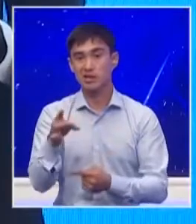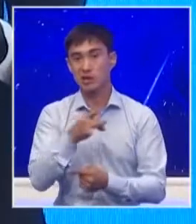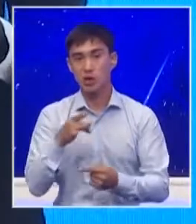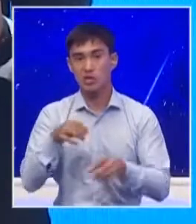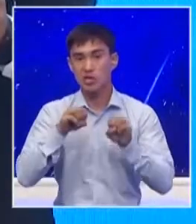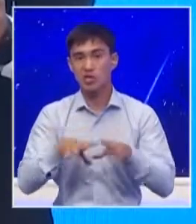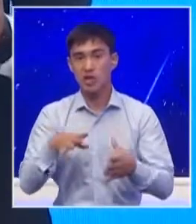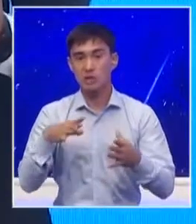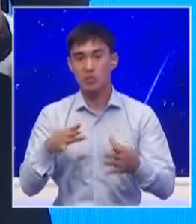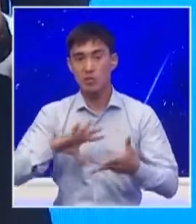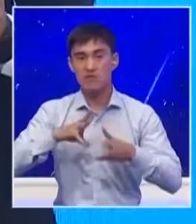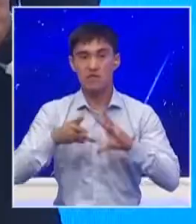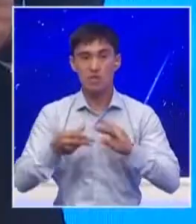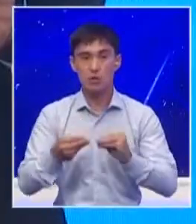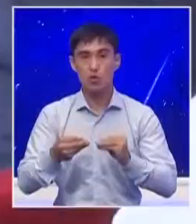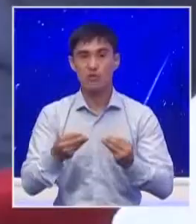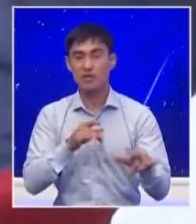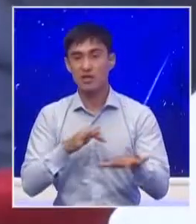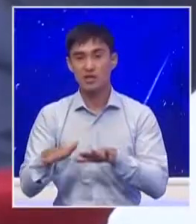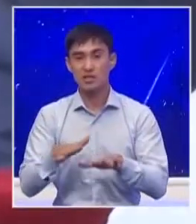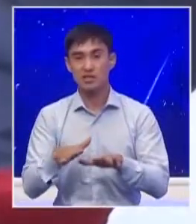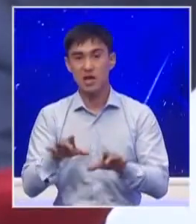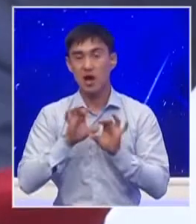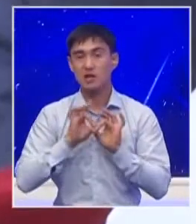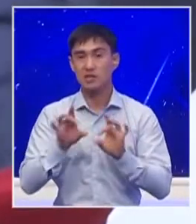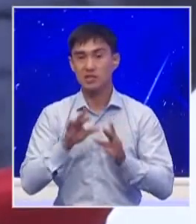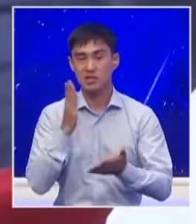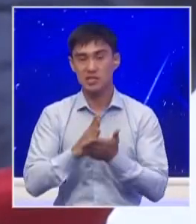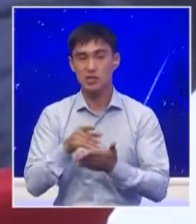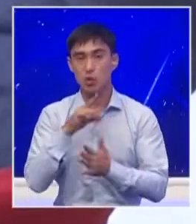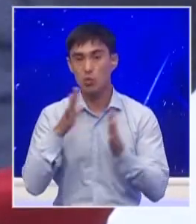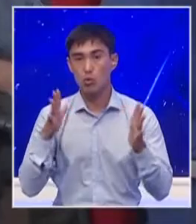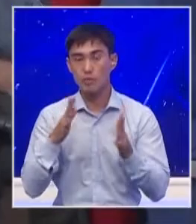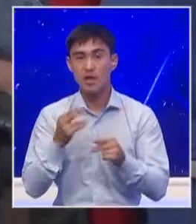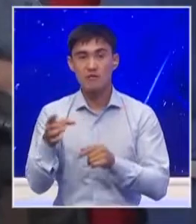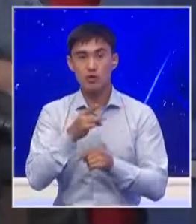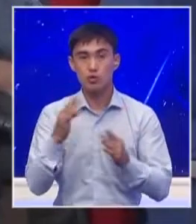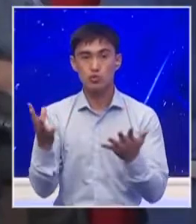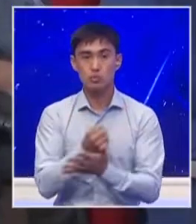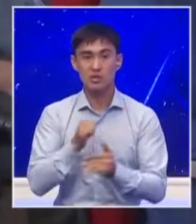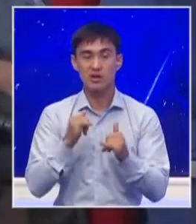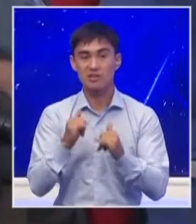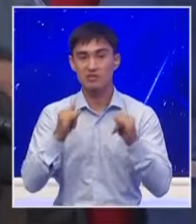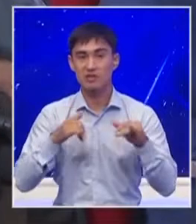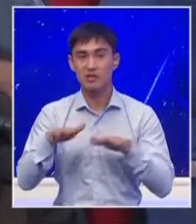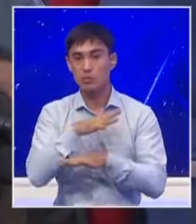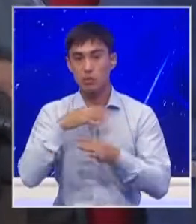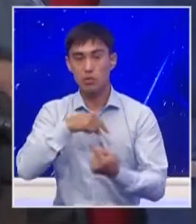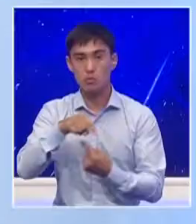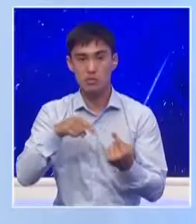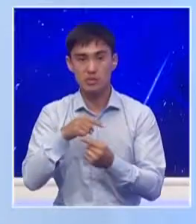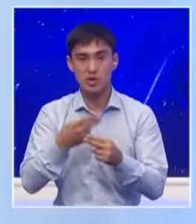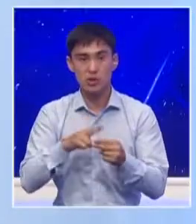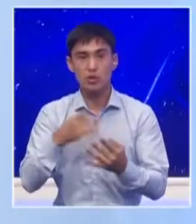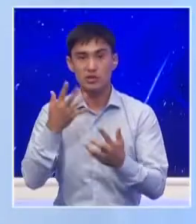решили отметить подведением итогов деятельности ведь рассказать есть о чем регионе весьма успешно развиваются разные сферы бизнеса среди